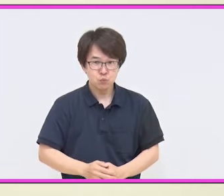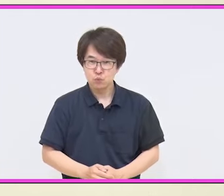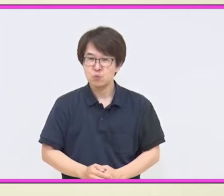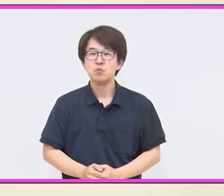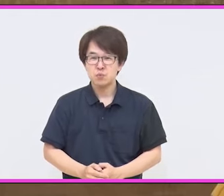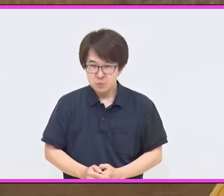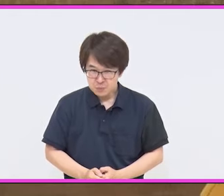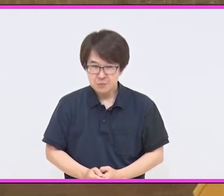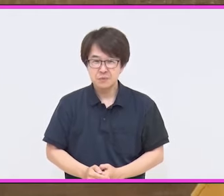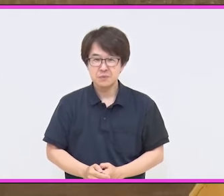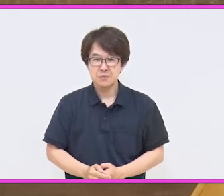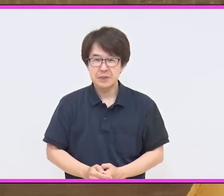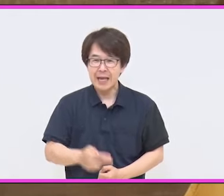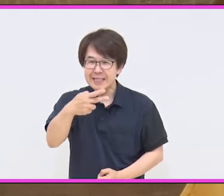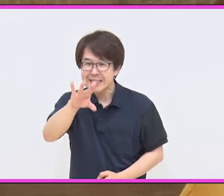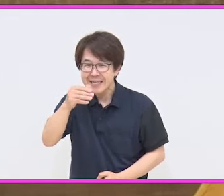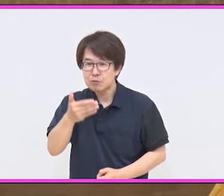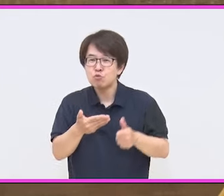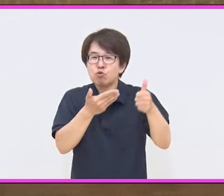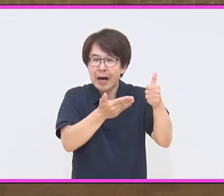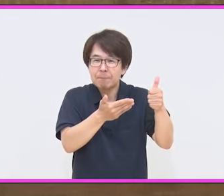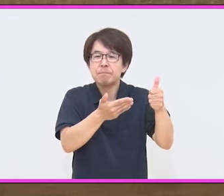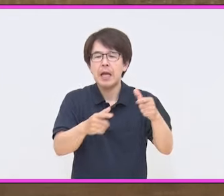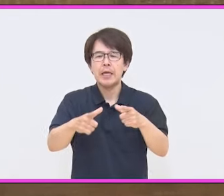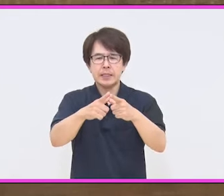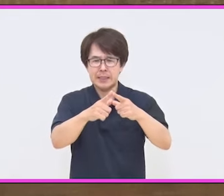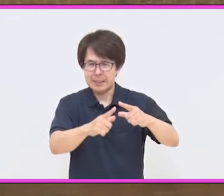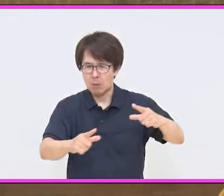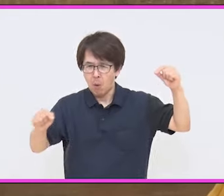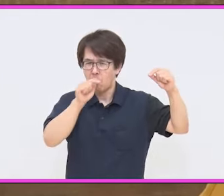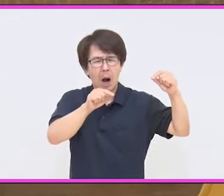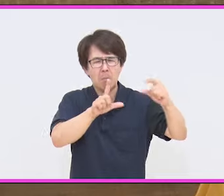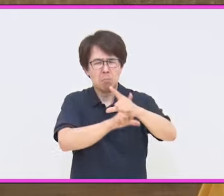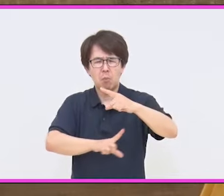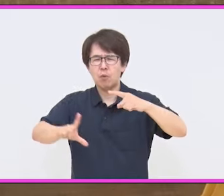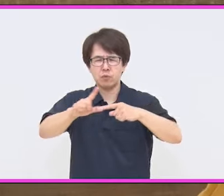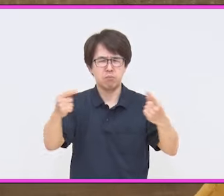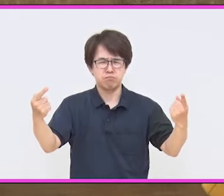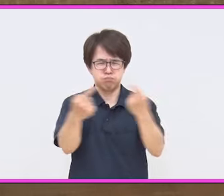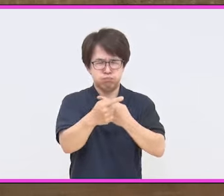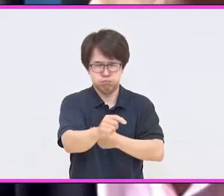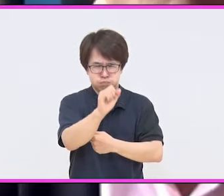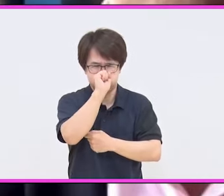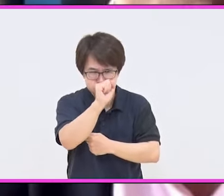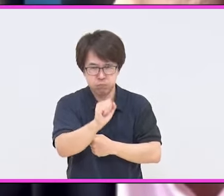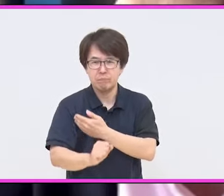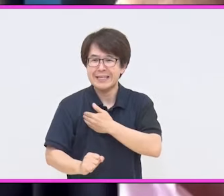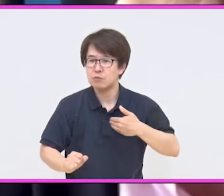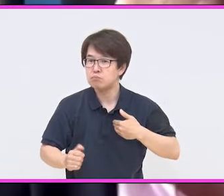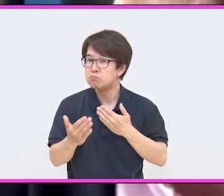ね。どうですかニックさんから見て日本はもっとこうしたらいいのにっていう点はありますか。